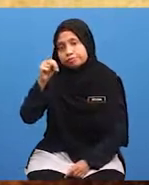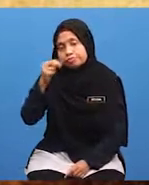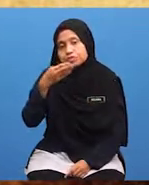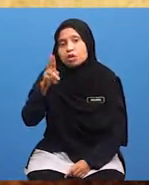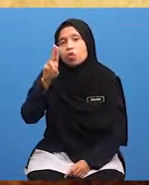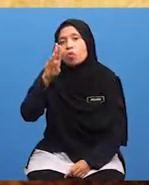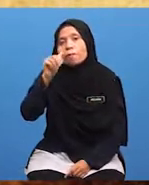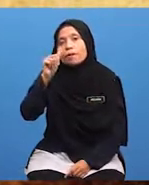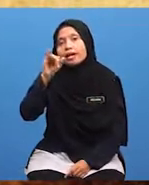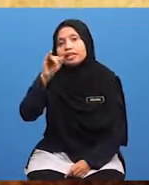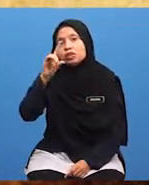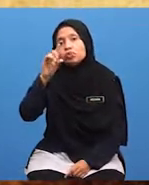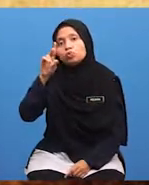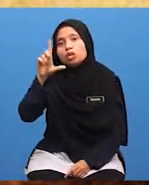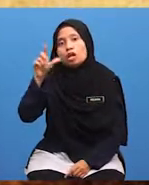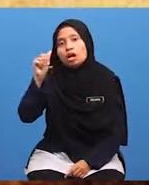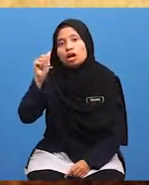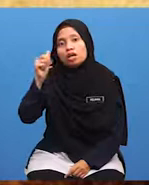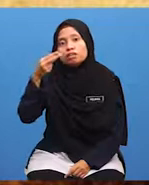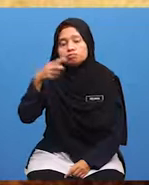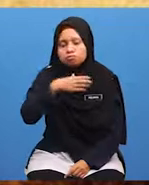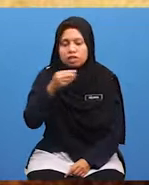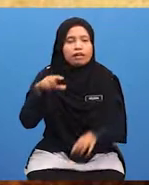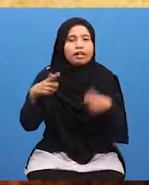bin Zubair dan sebagainya.